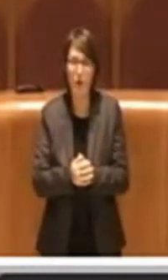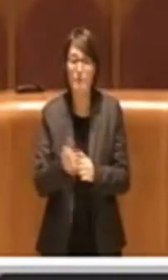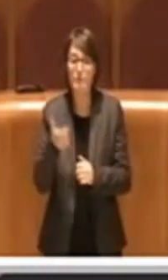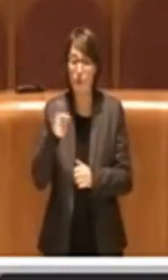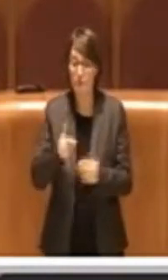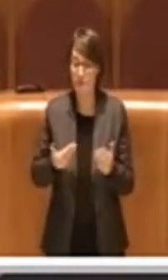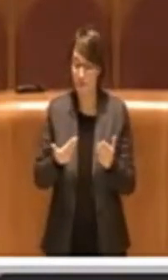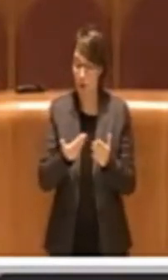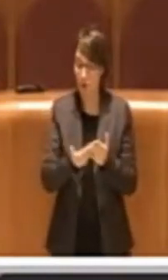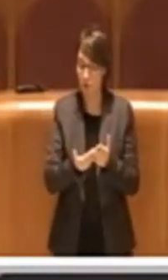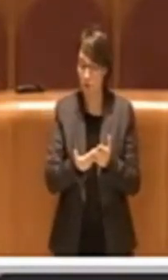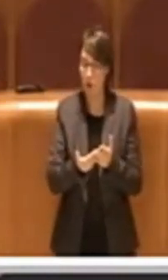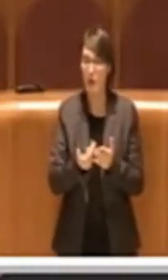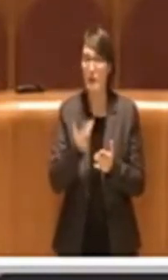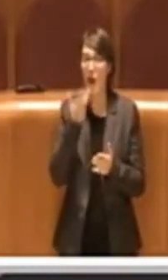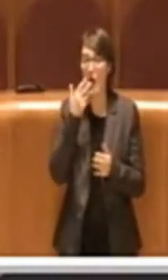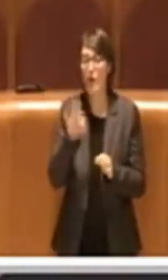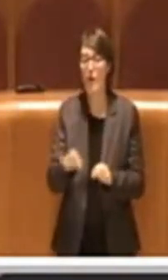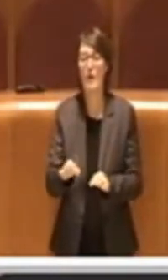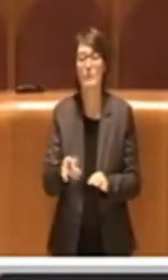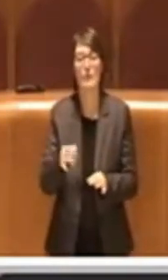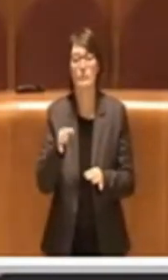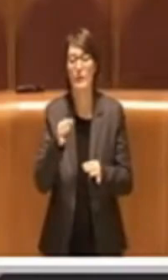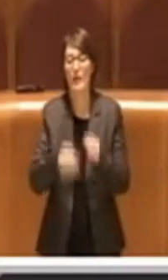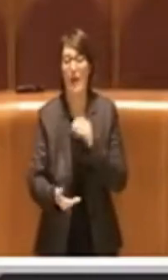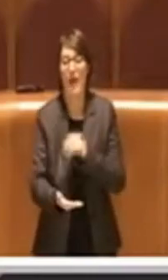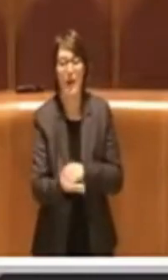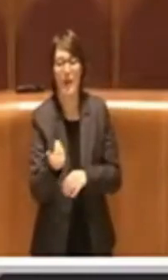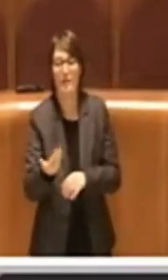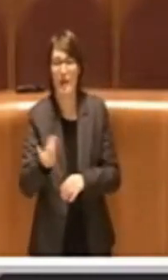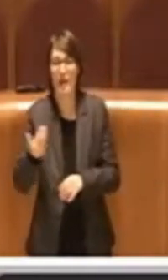chiede l'immediata rimozione intanto di quei nomi che